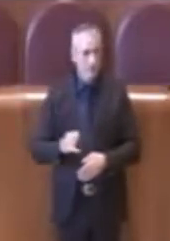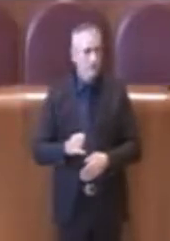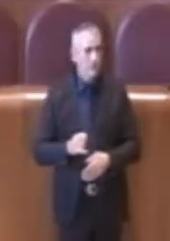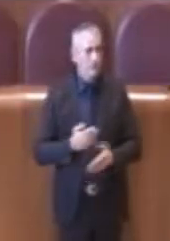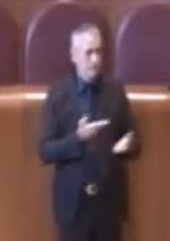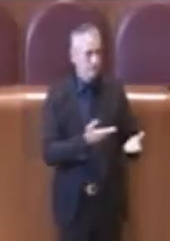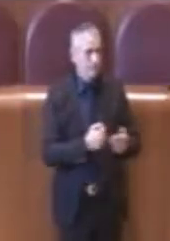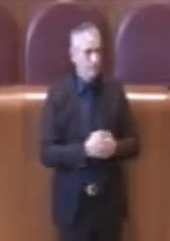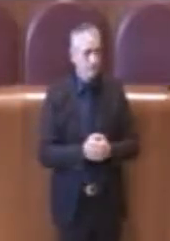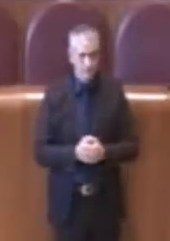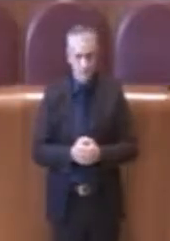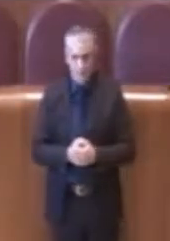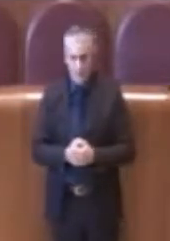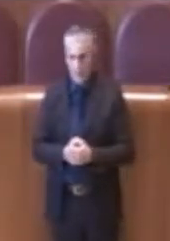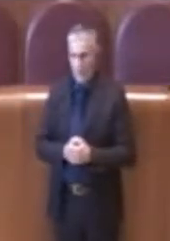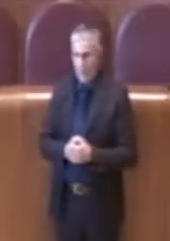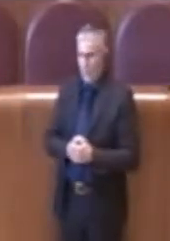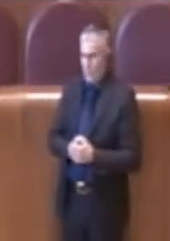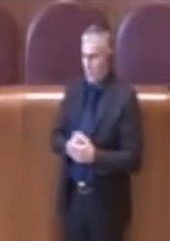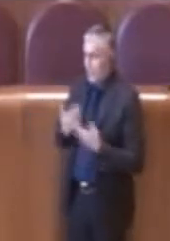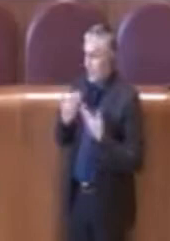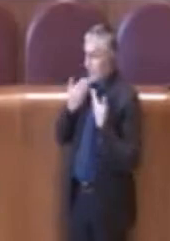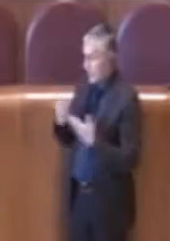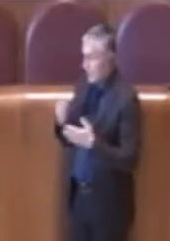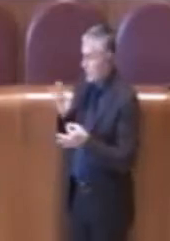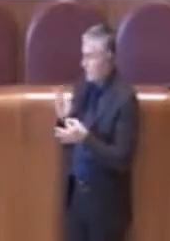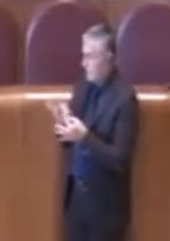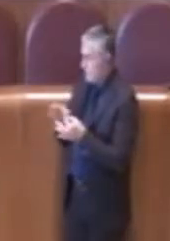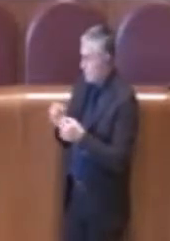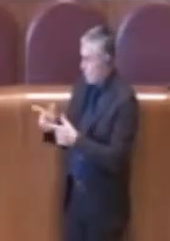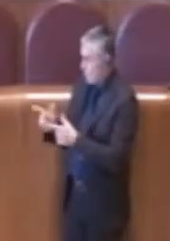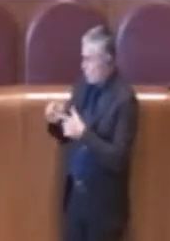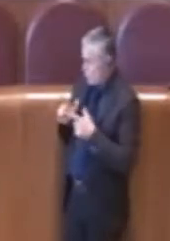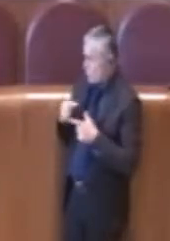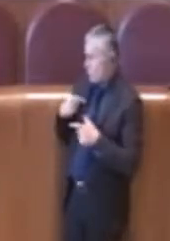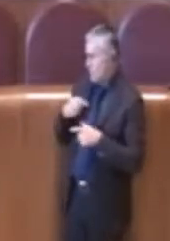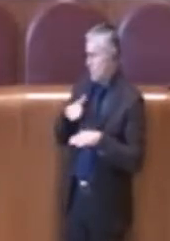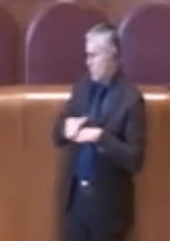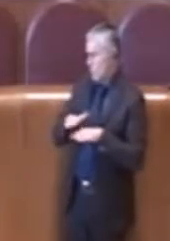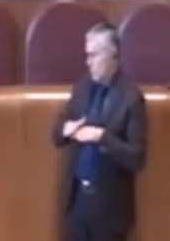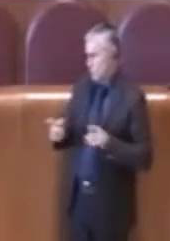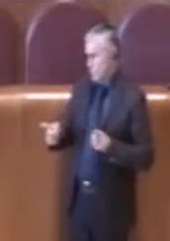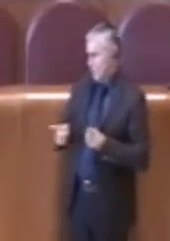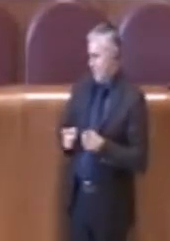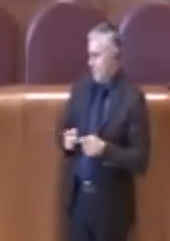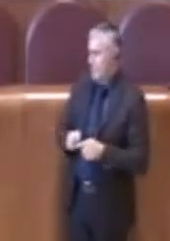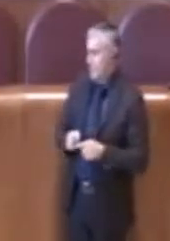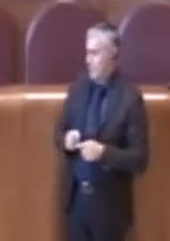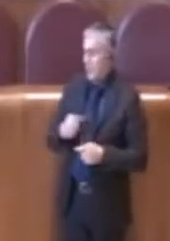Grazie Presidente, ne userò molti meno. Questa mozione per noi ha una importanza